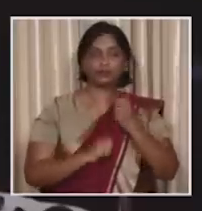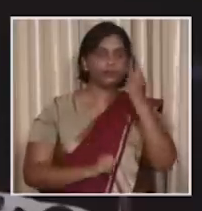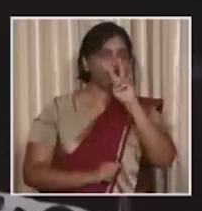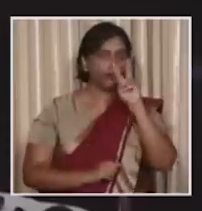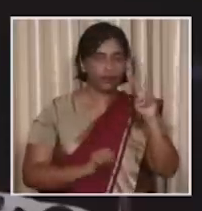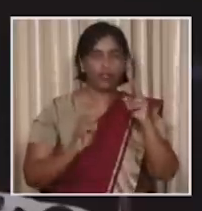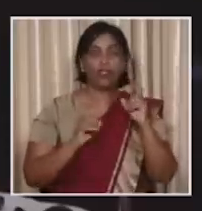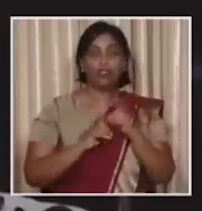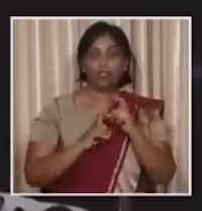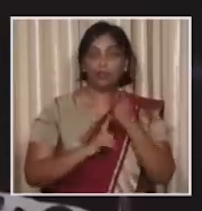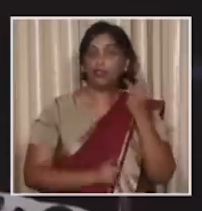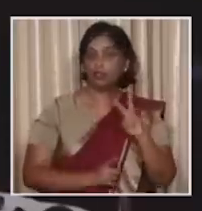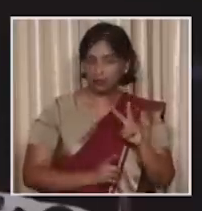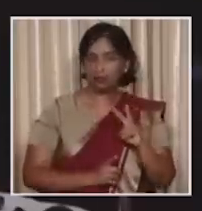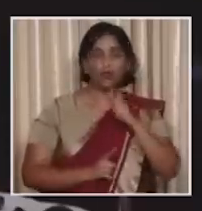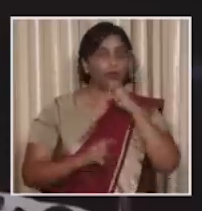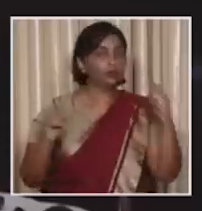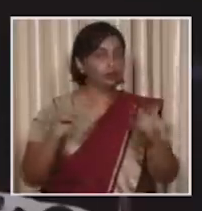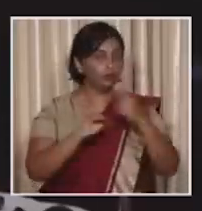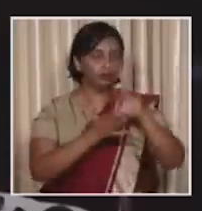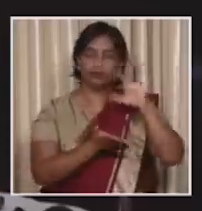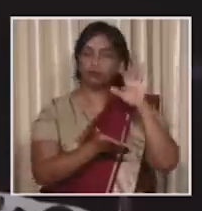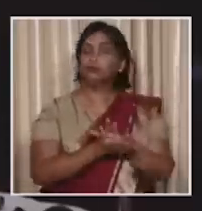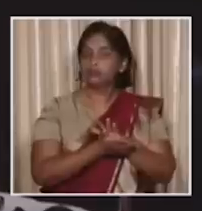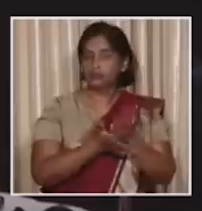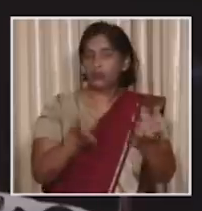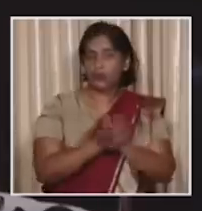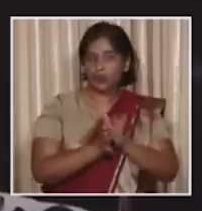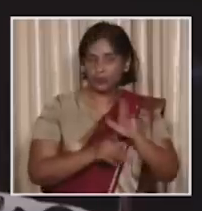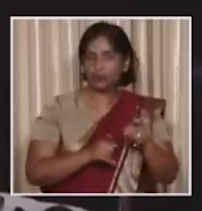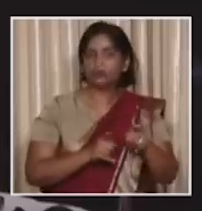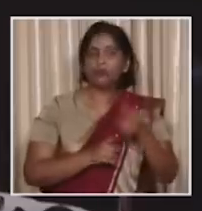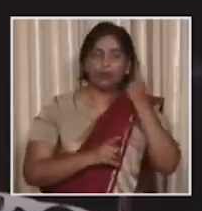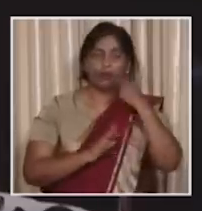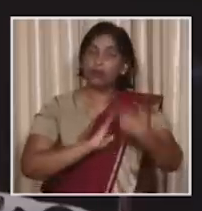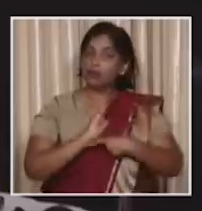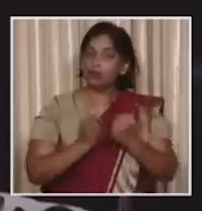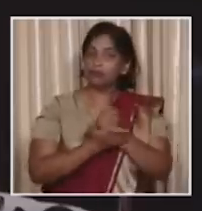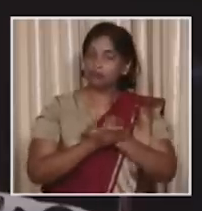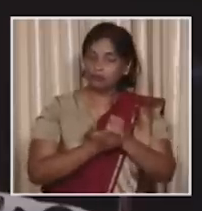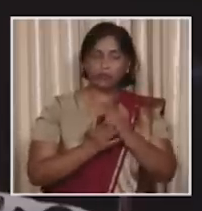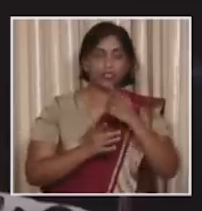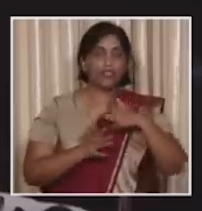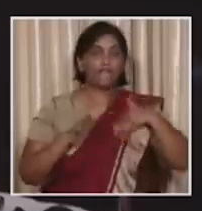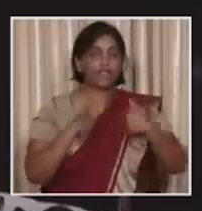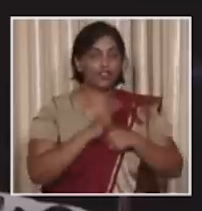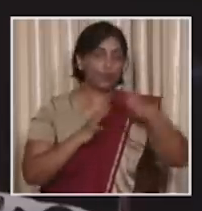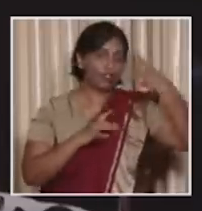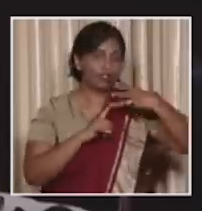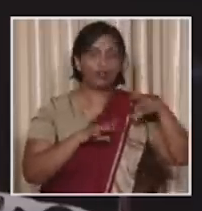2022 12 12 වෙනි දින ශේෂ්ඨාධිකරණ එළඹදී සමතකරණය හා මත දිවයින පුරා විදුහල්පති තුන්වෙනි ශ්‍රේණියේ